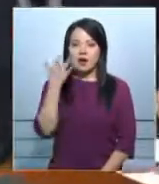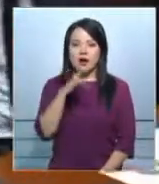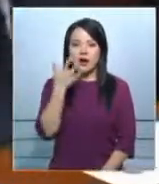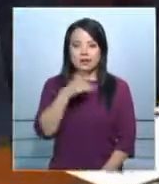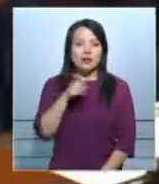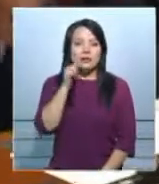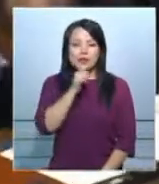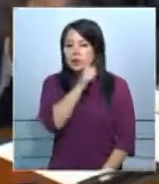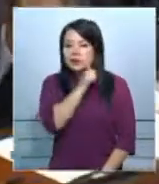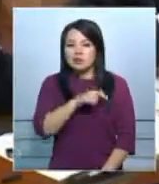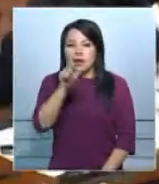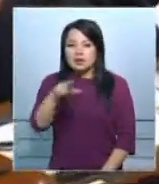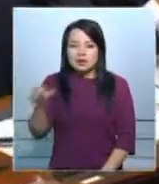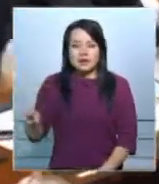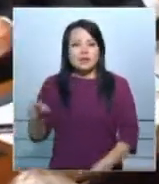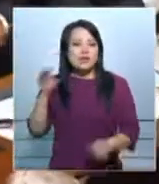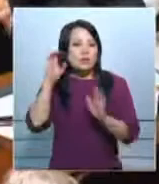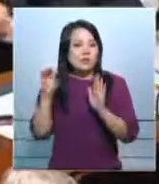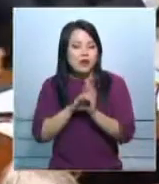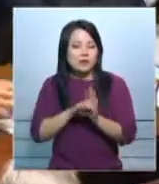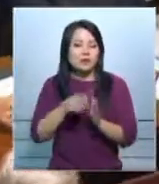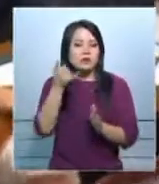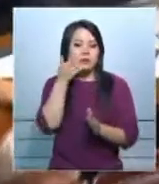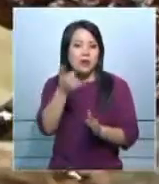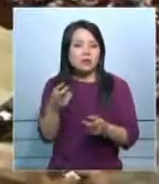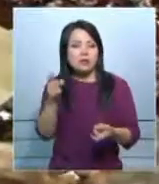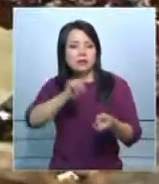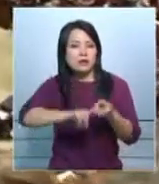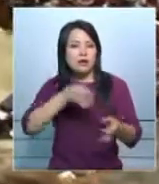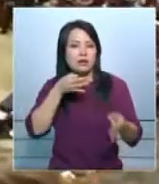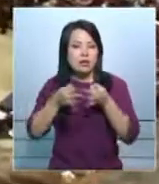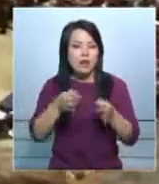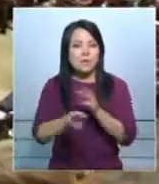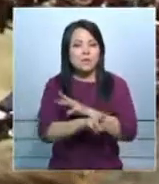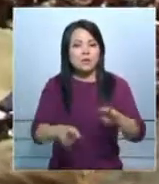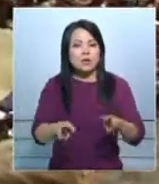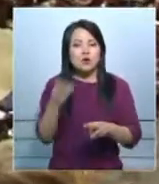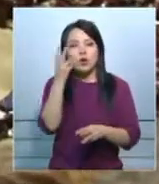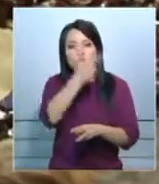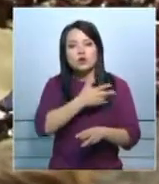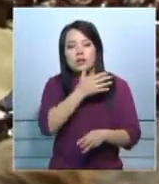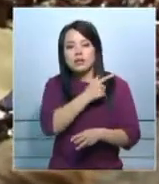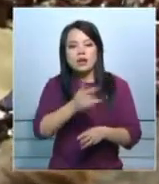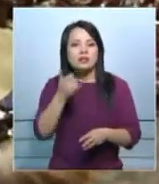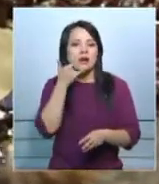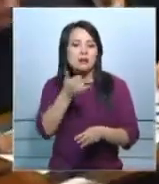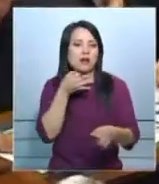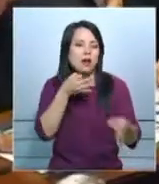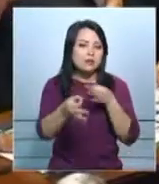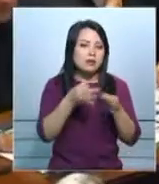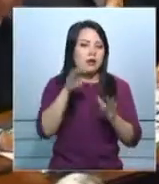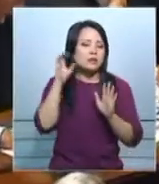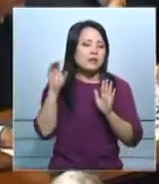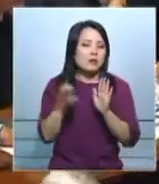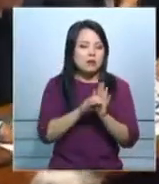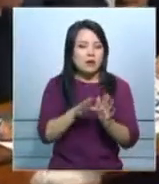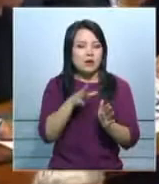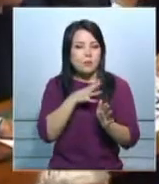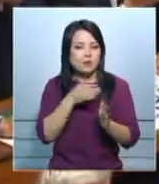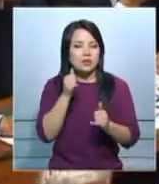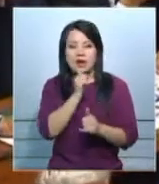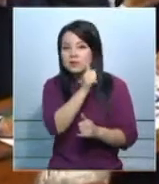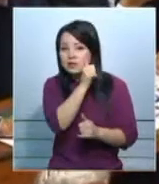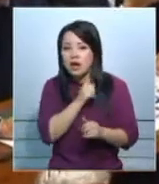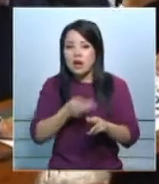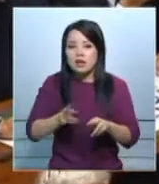Ақыштың жылары Италияның экс-премьері Сильвия Берлускони мен оның министрлерінің 3 жыл бойы жүргізген телефон әңгімелерін тыңдап келген. Бұл